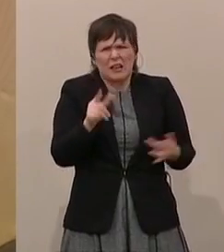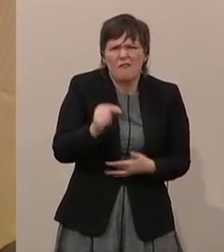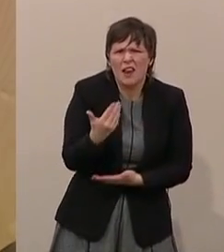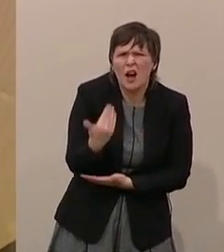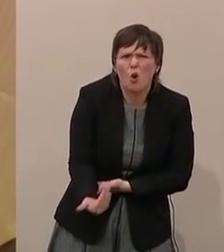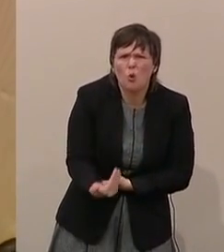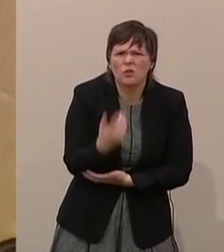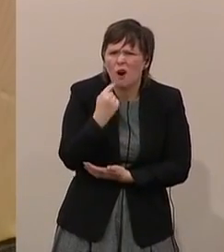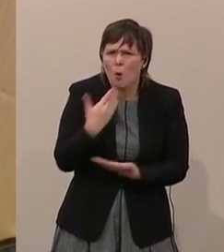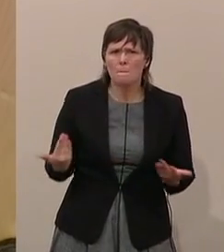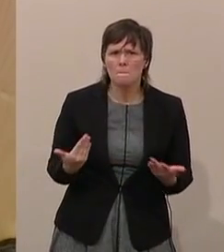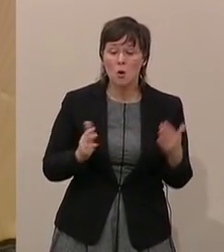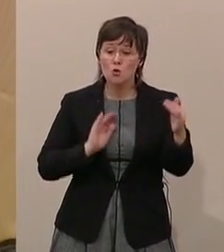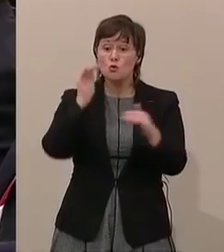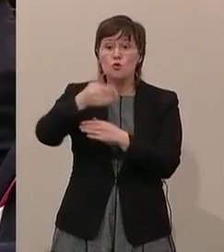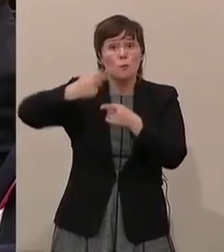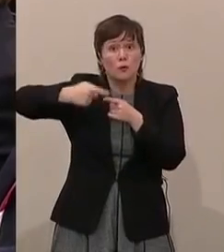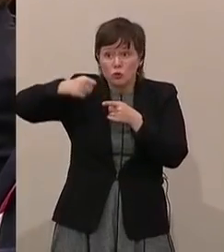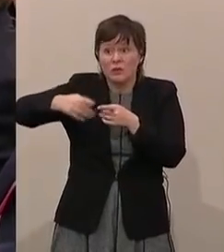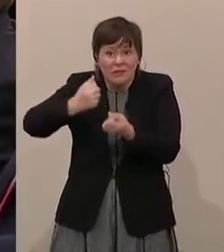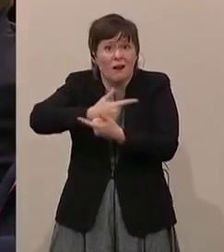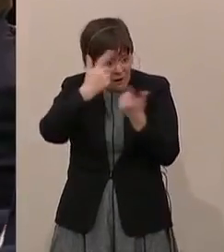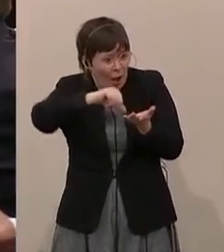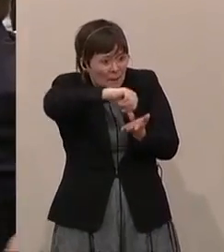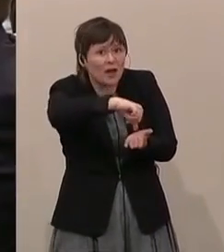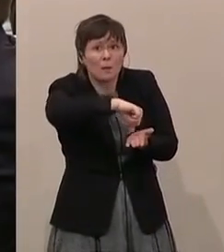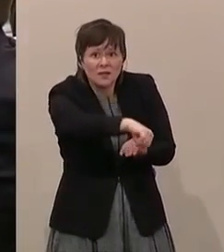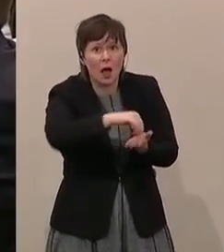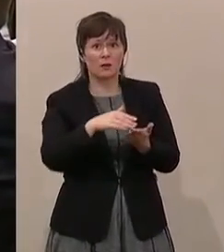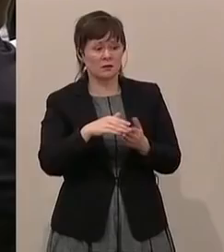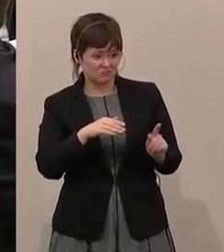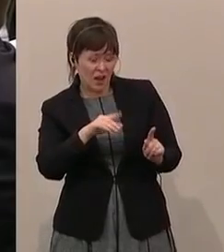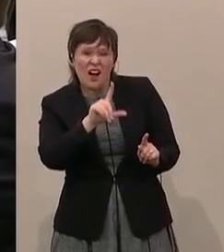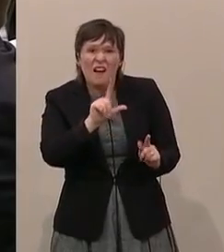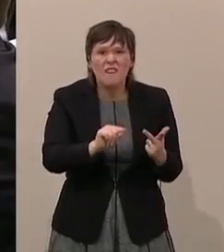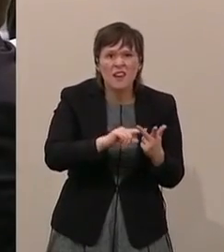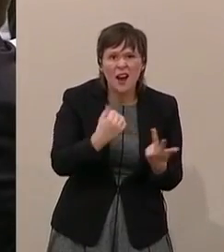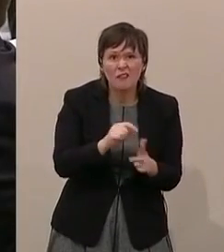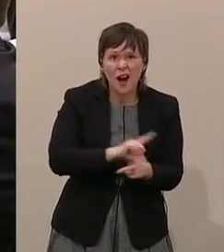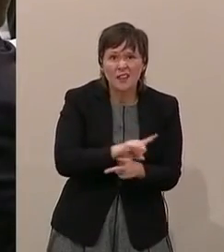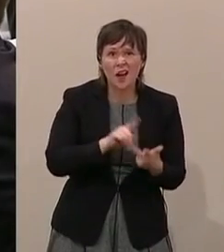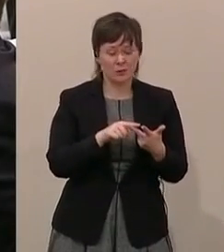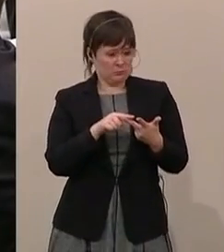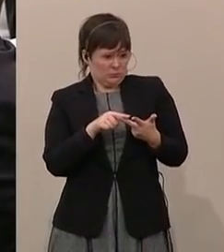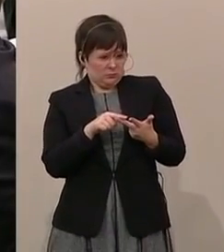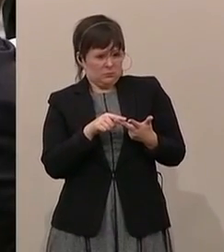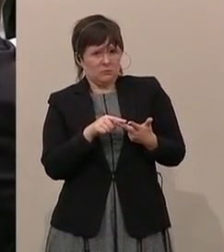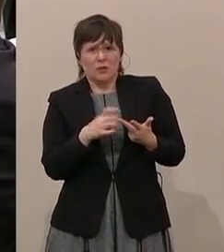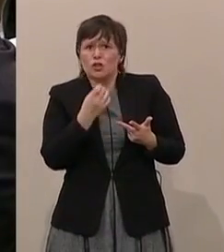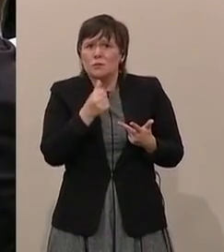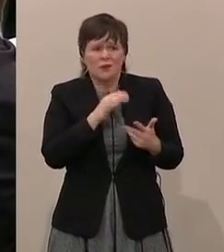die Überstunden werden natürlich abgegolten, weniger Freizeit. Das Gegenteil ist wahr, die Menschen können sich